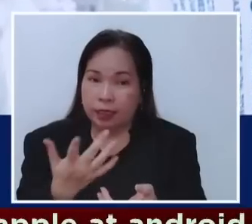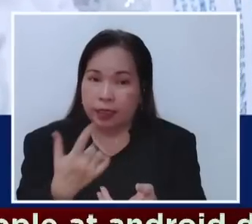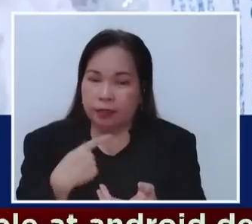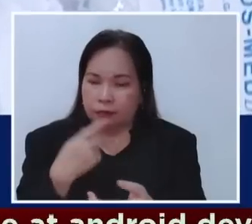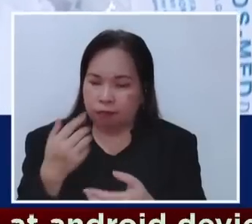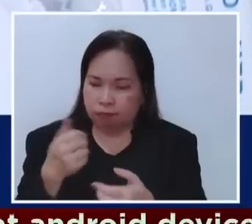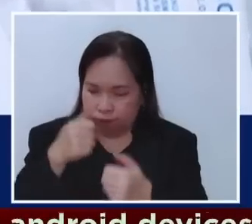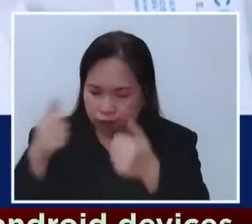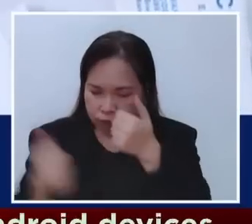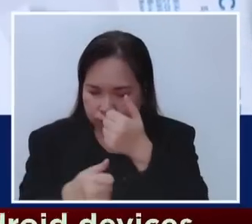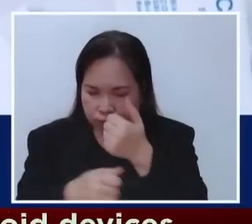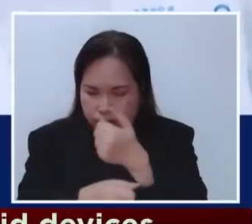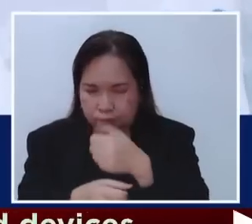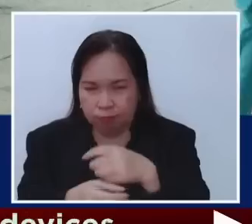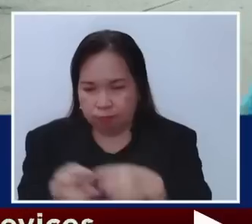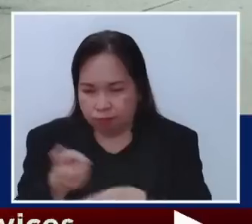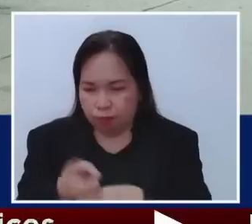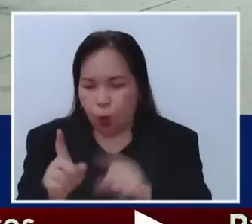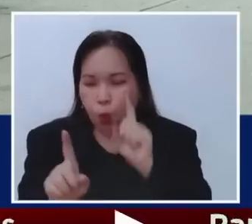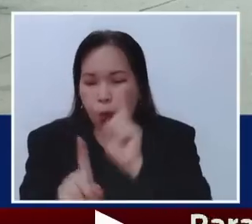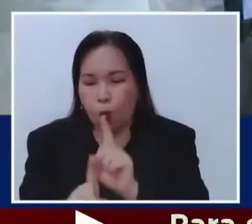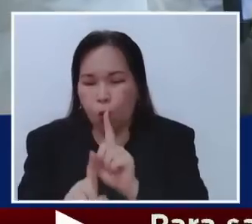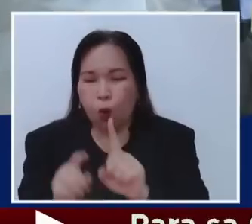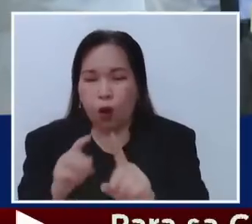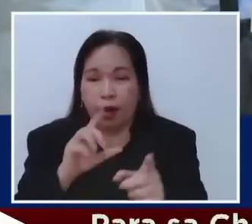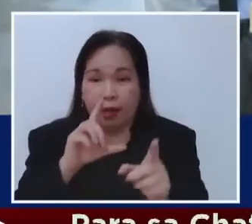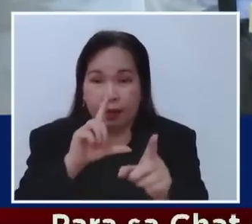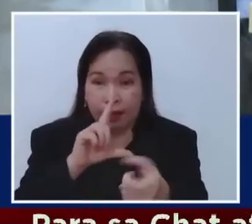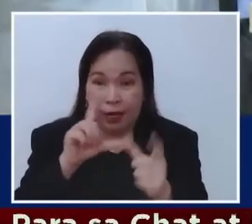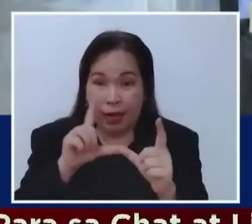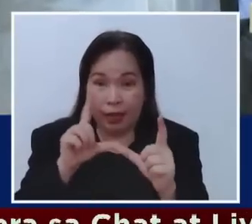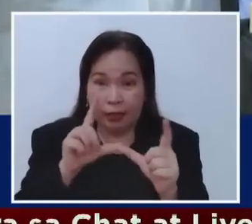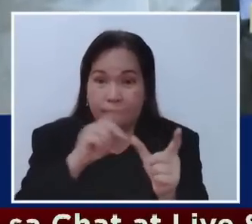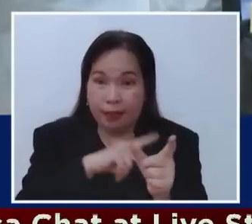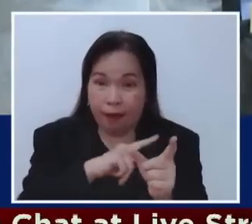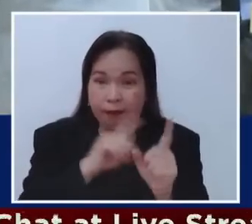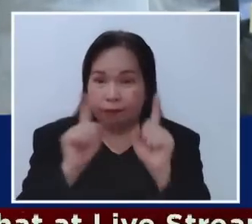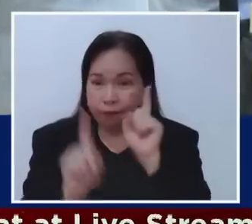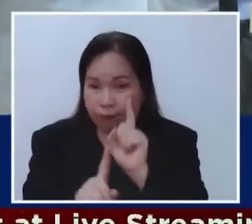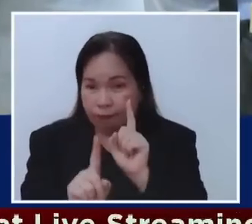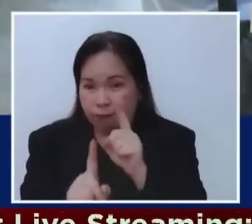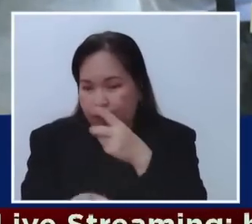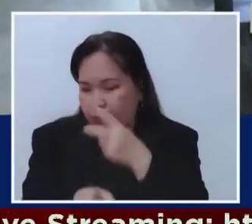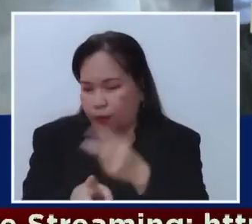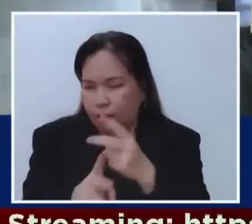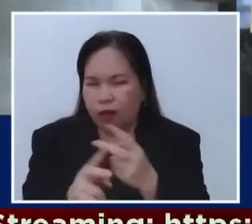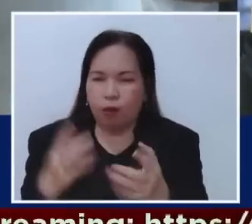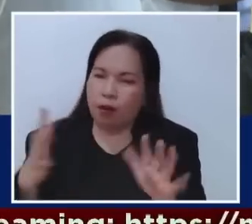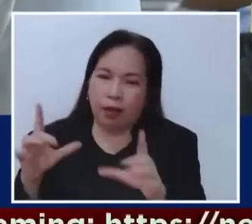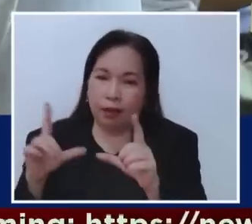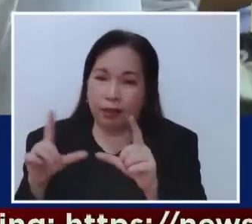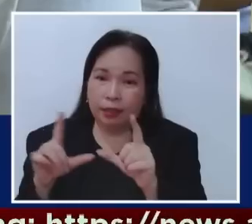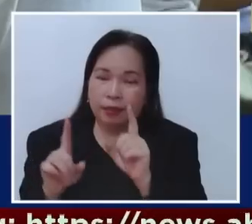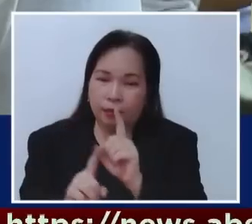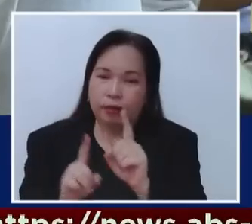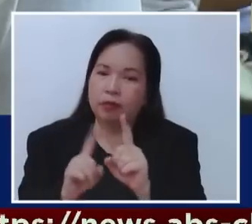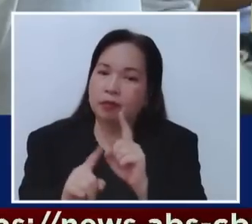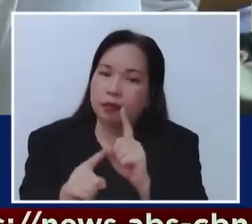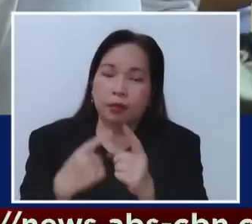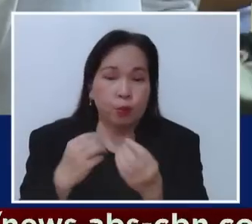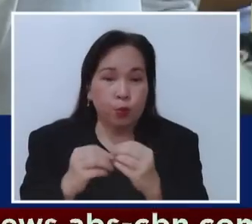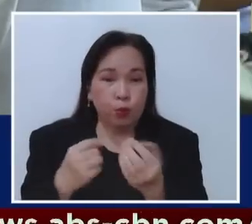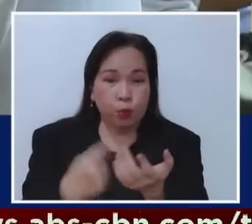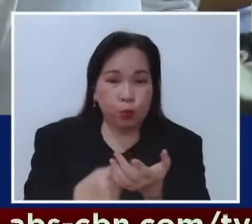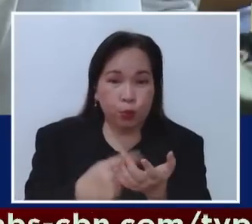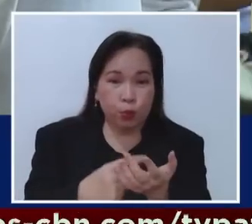mga rehistradong nurse. Dagdag pa ni Cueto, makikipagpulong sila kay Secretary Herbosa para talakayin ang